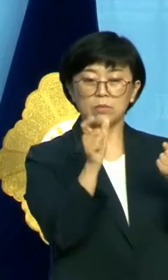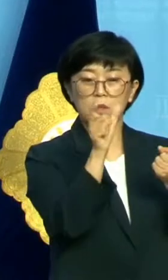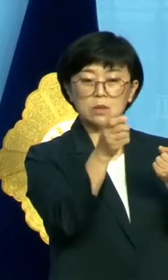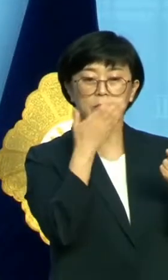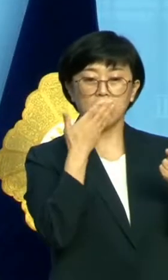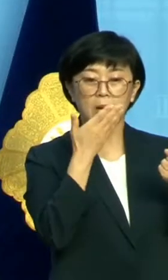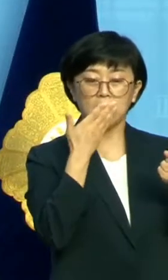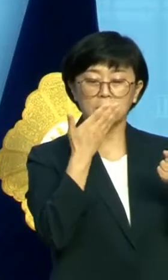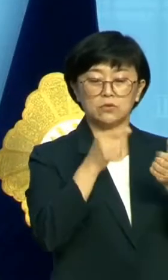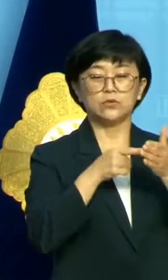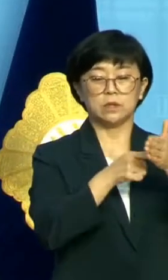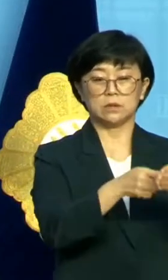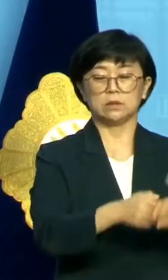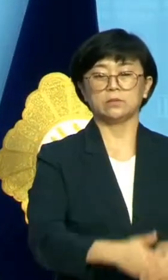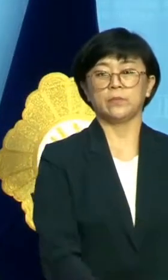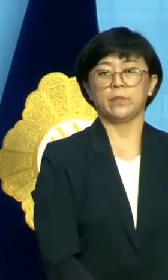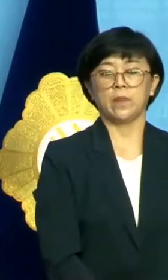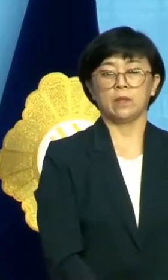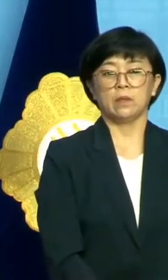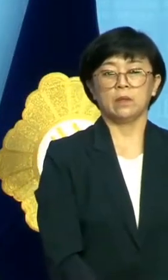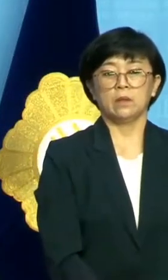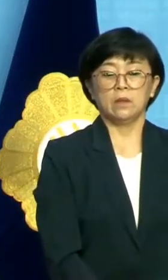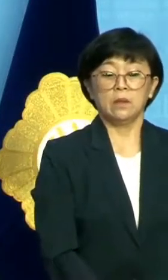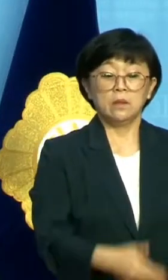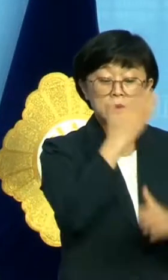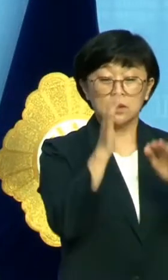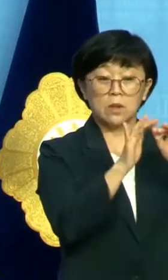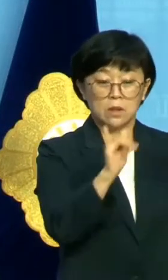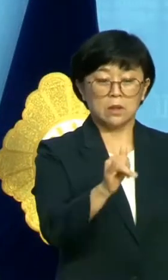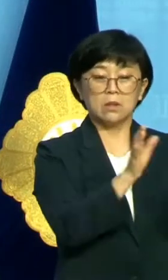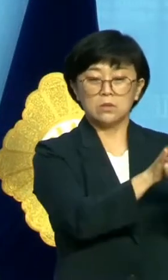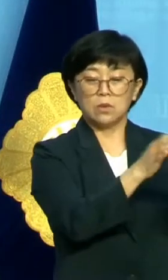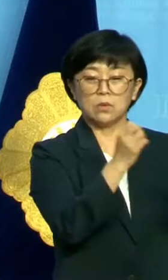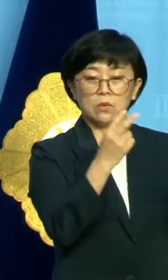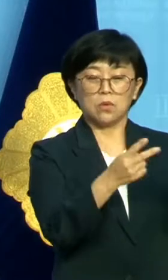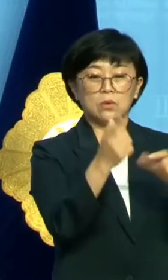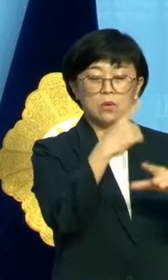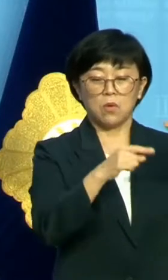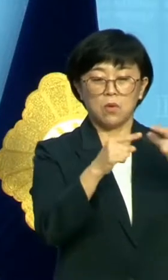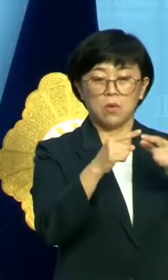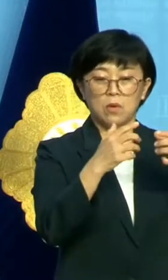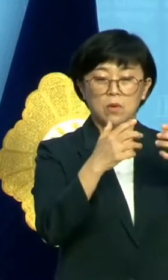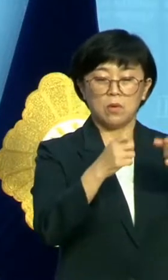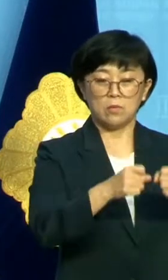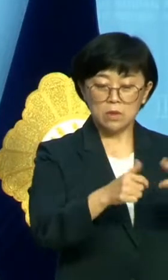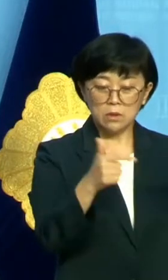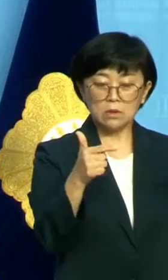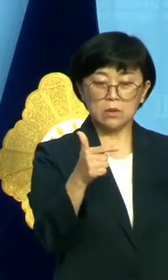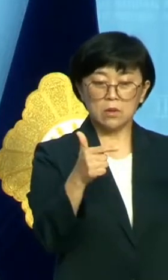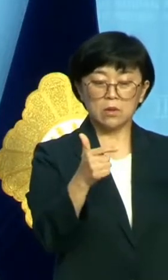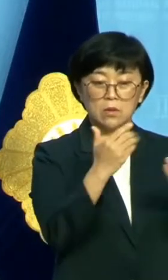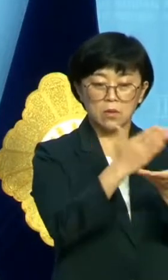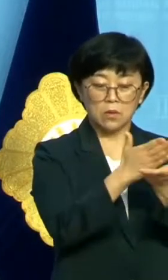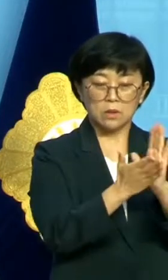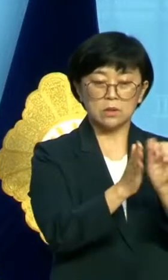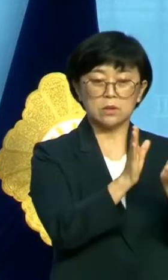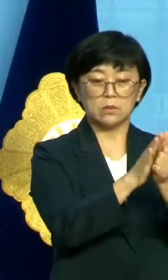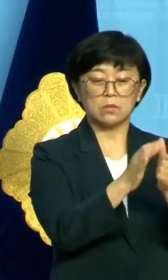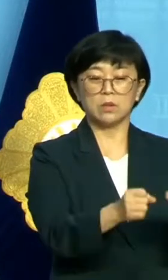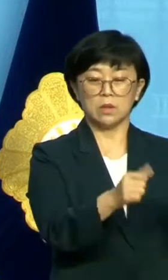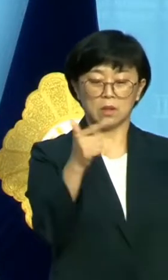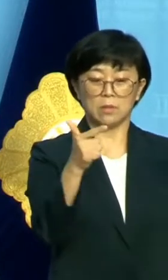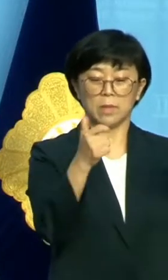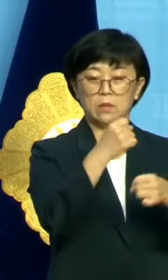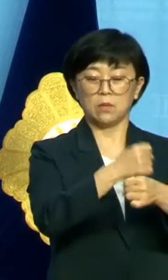하는 방안까지 추진하겠습니다. 청년에 대한 지원 역시 강화할 텐데요. 기존의 각종 지원들을 보다 확대